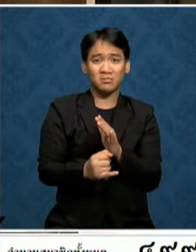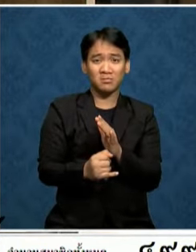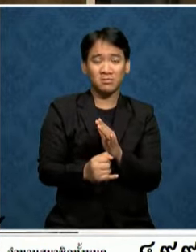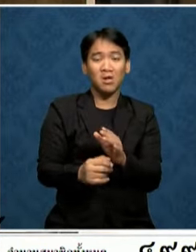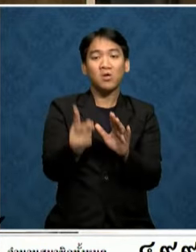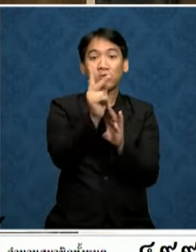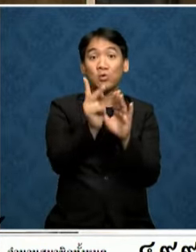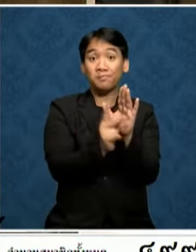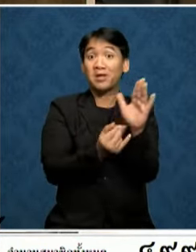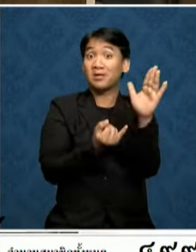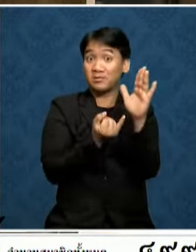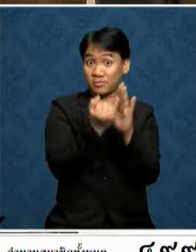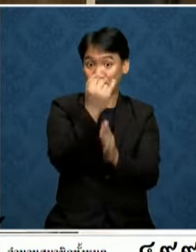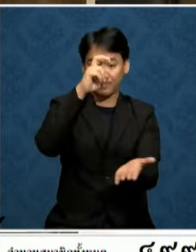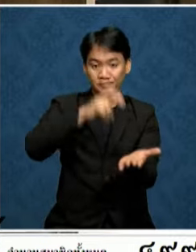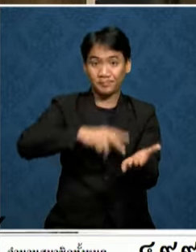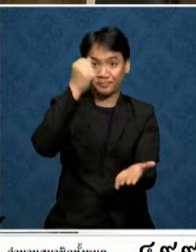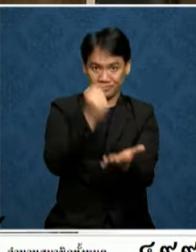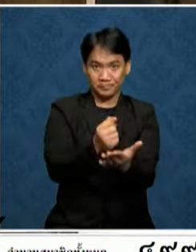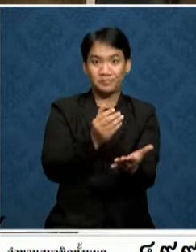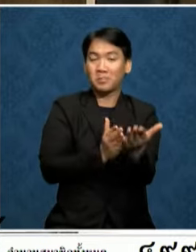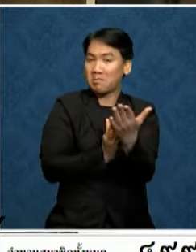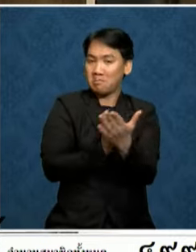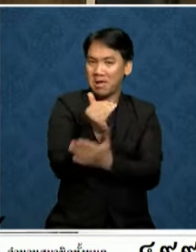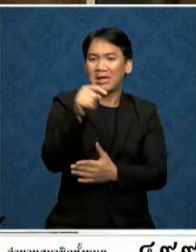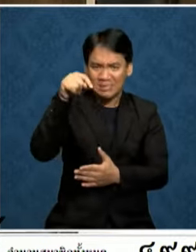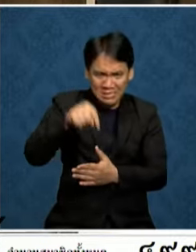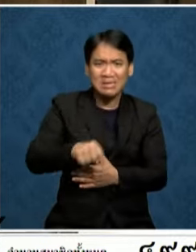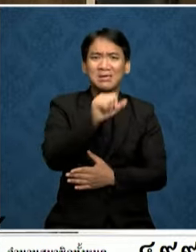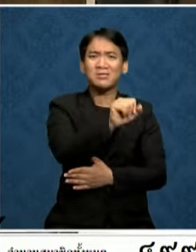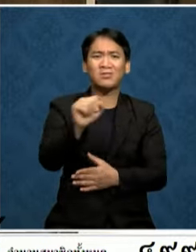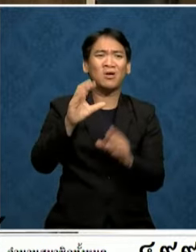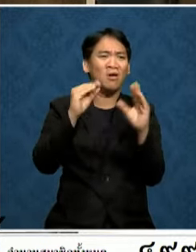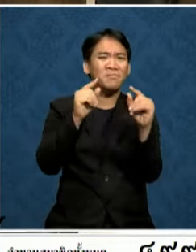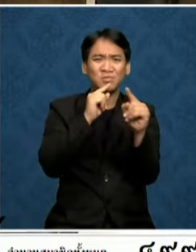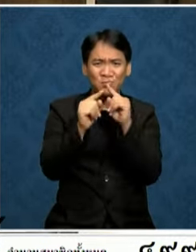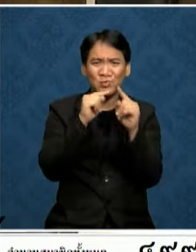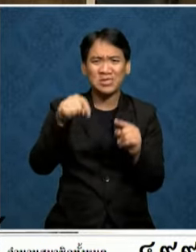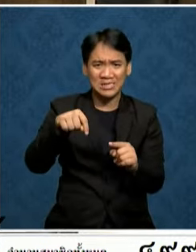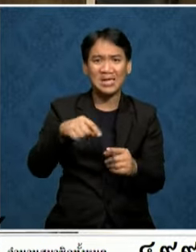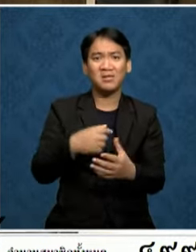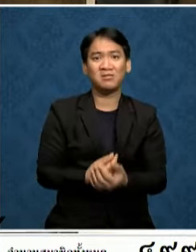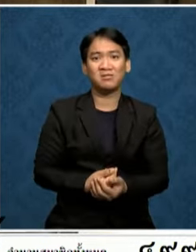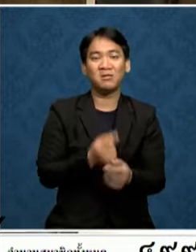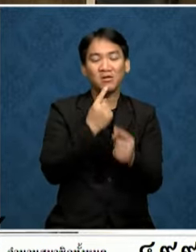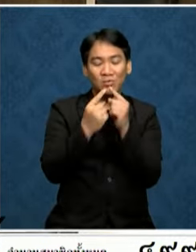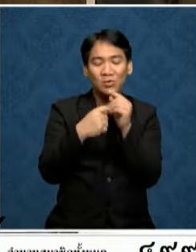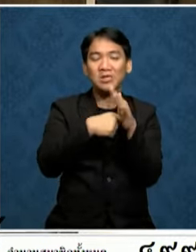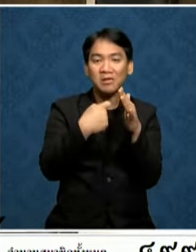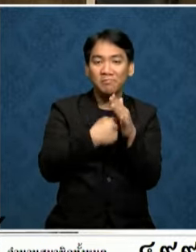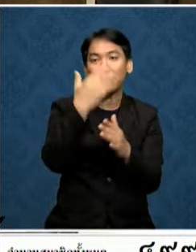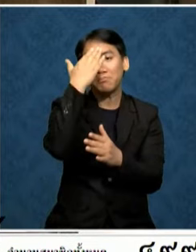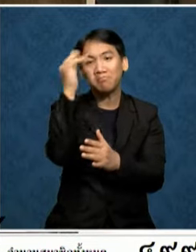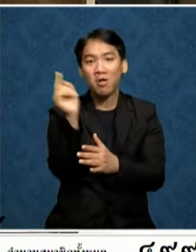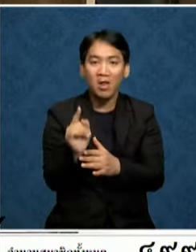ถูกกฎหมายการเอามาพูดกันในสภาเแคะทำให้เราสามารถที่จะแก้ปัญหาได้ทำให้เราที่สามารถมาพูดคุยกันด้วยเหตุและผลได้ถ้า